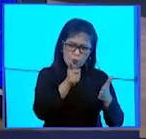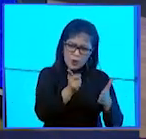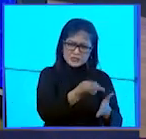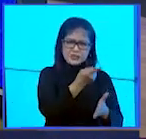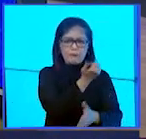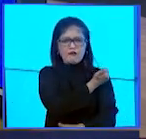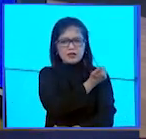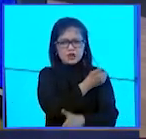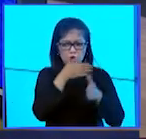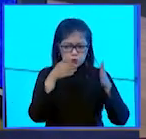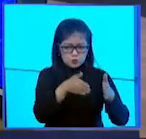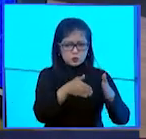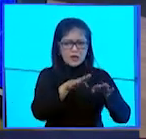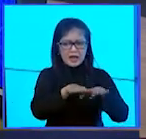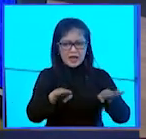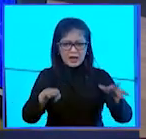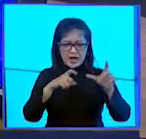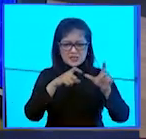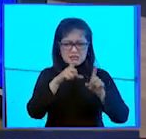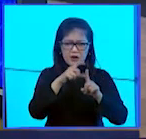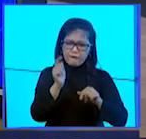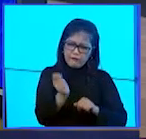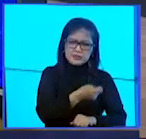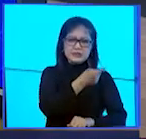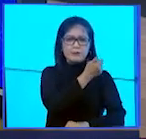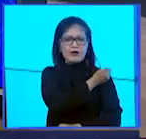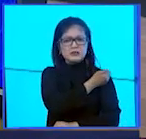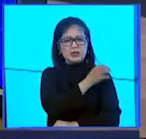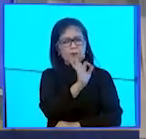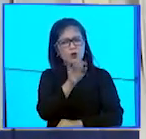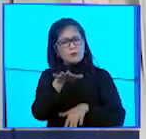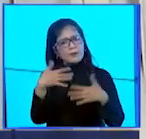anak-anak SD nah kemudian Bagaimana Abang memandang Aturan ini bang